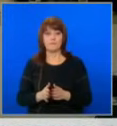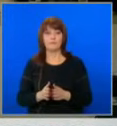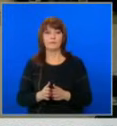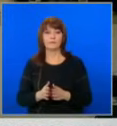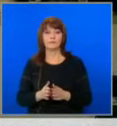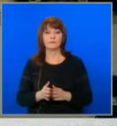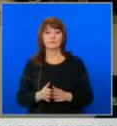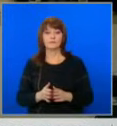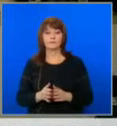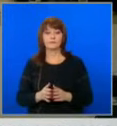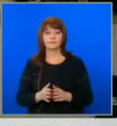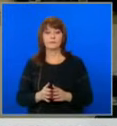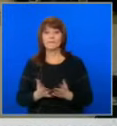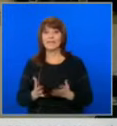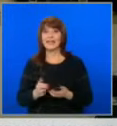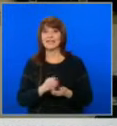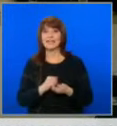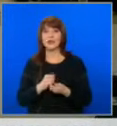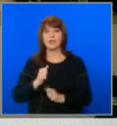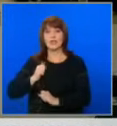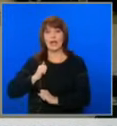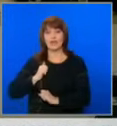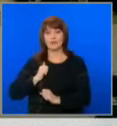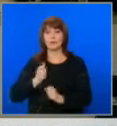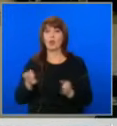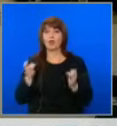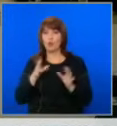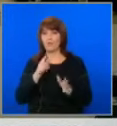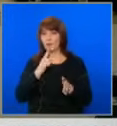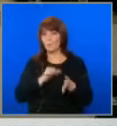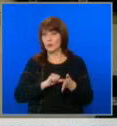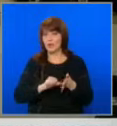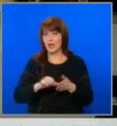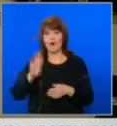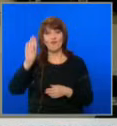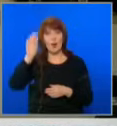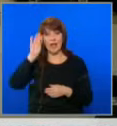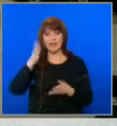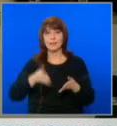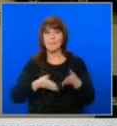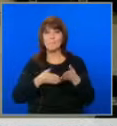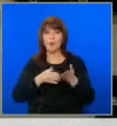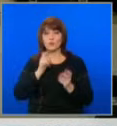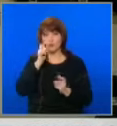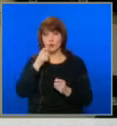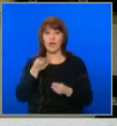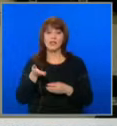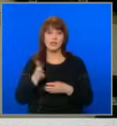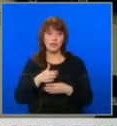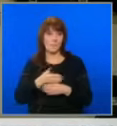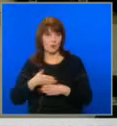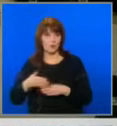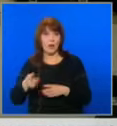4 съюзниците от нато отново подчертаха че военната помощ за украйна ще продължи